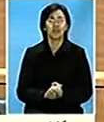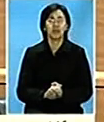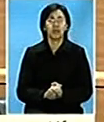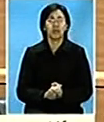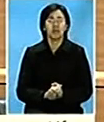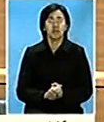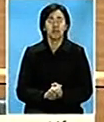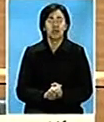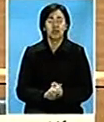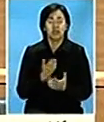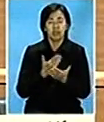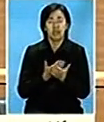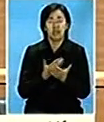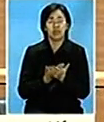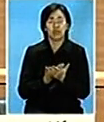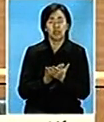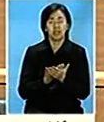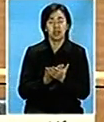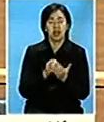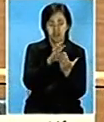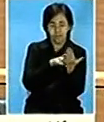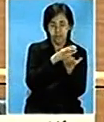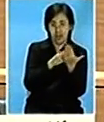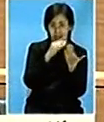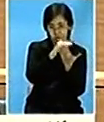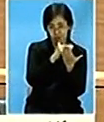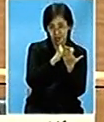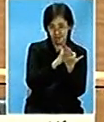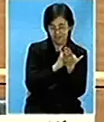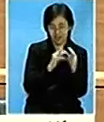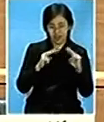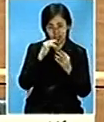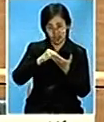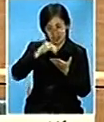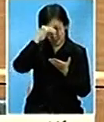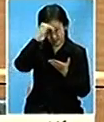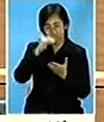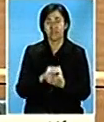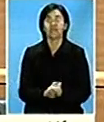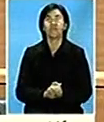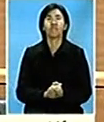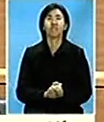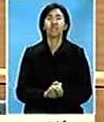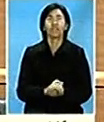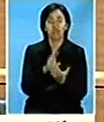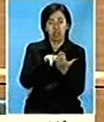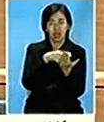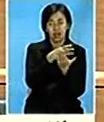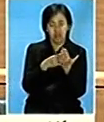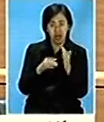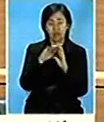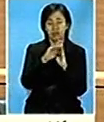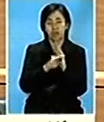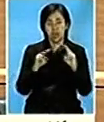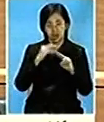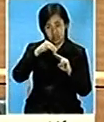าดูงบประมาณมาดูนโยบายนะครับของกระทรวงศึกษานโยบายกระทรวงศึกษาเรื่อง